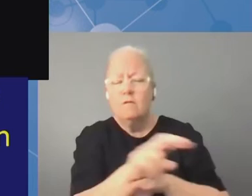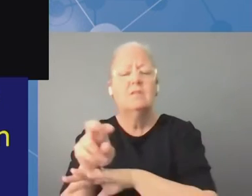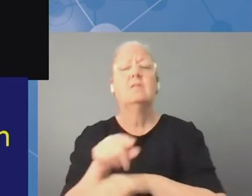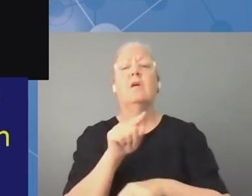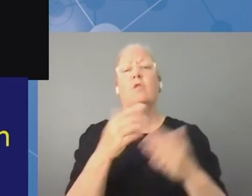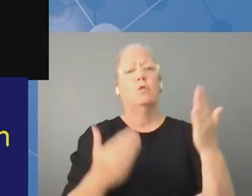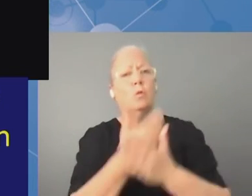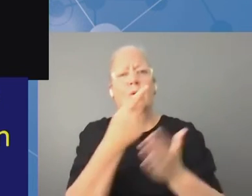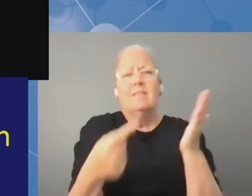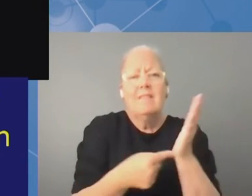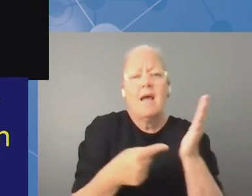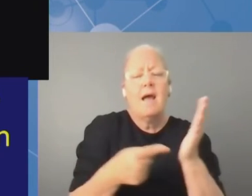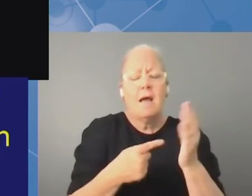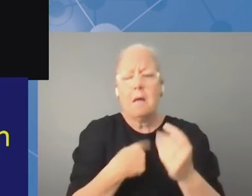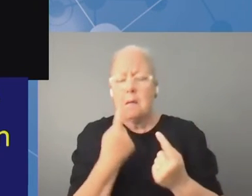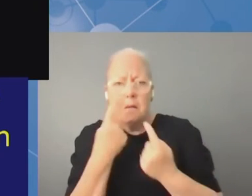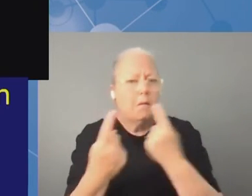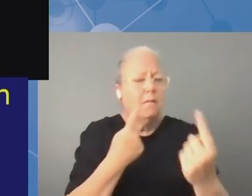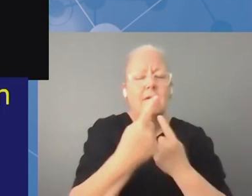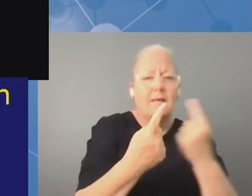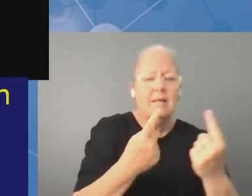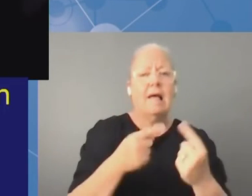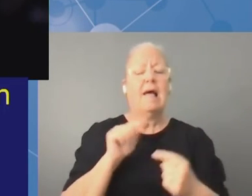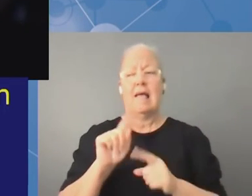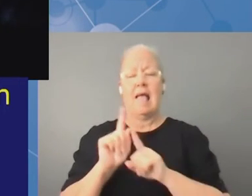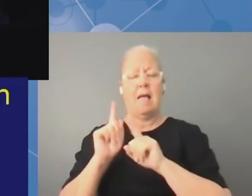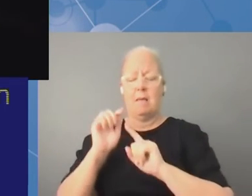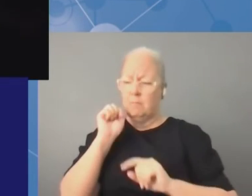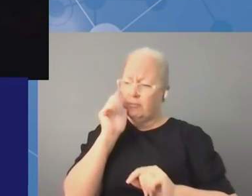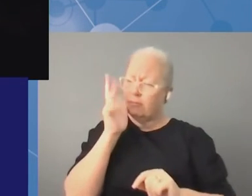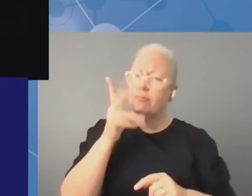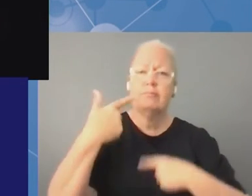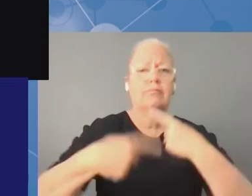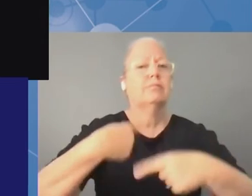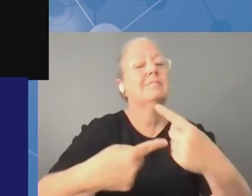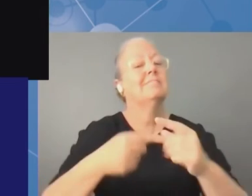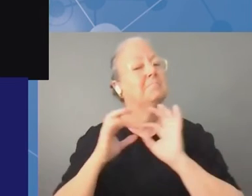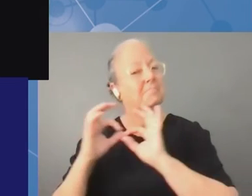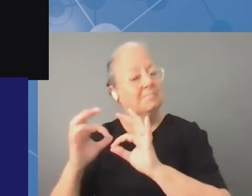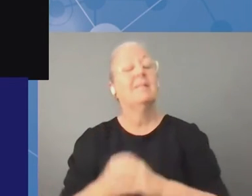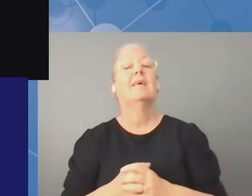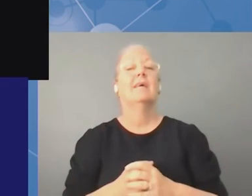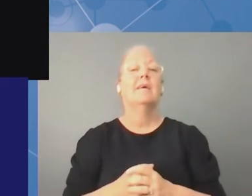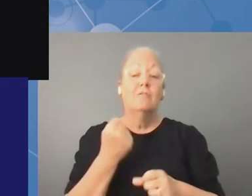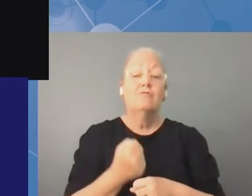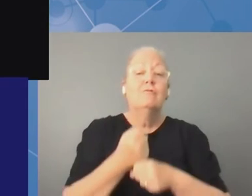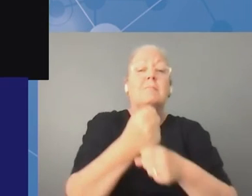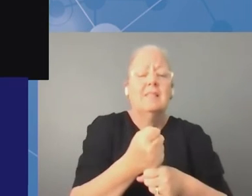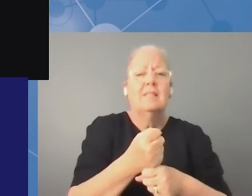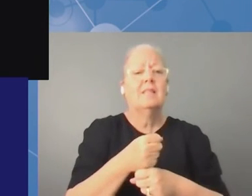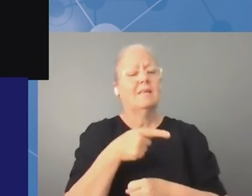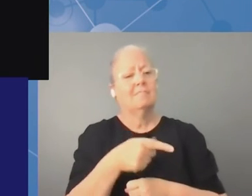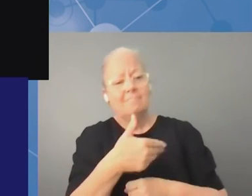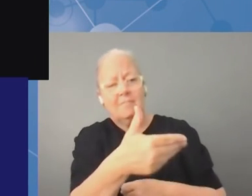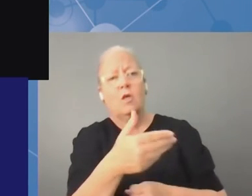появилось очень много встреч, касающихся управления новыми технологиями, которые уже формируют нашу